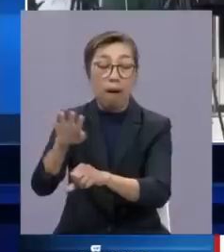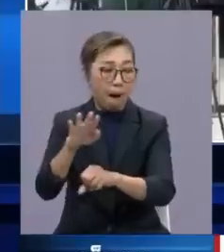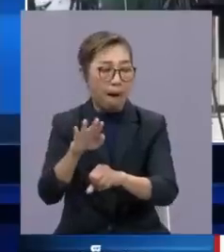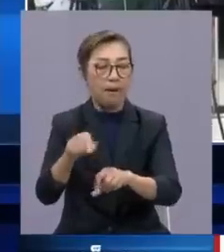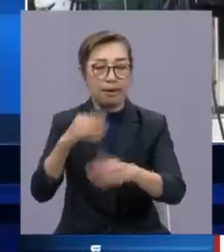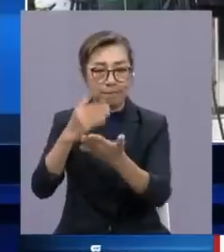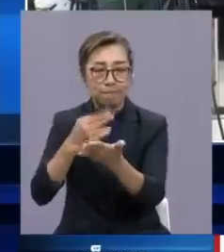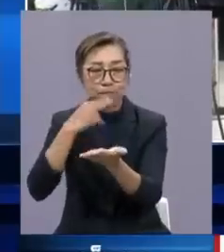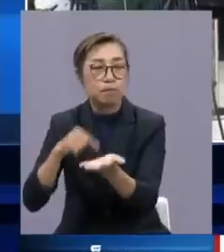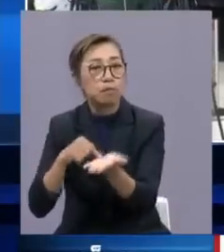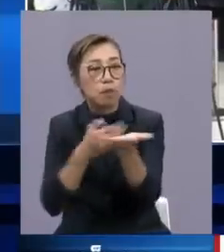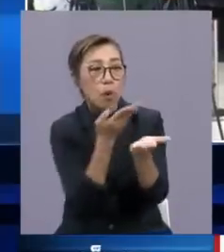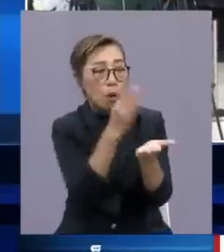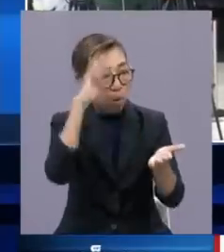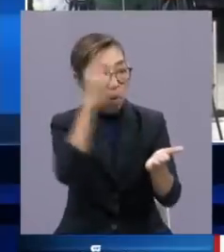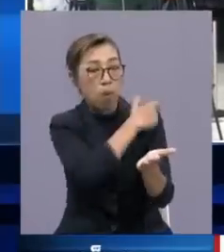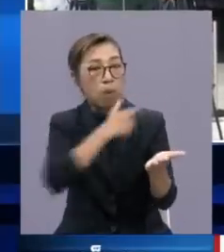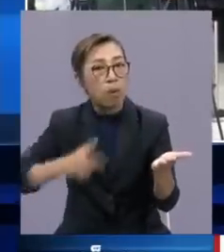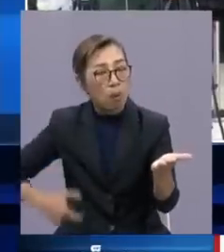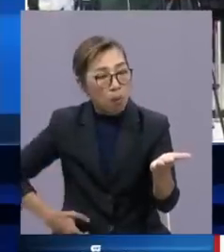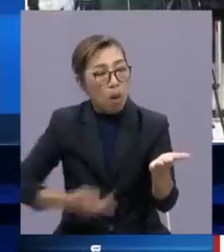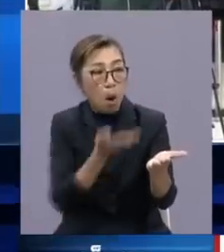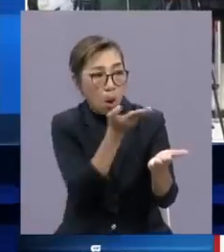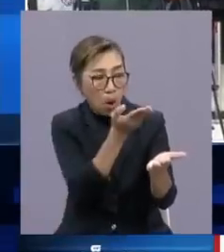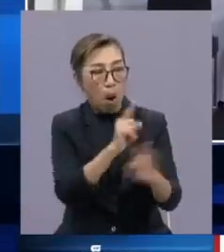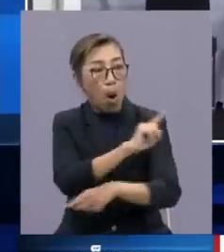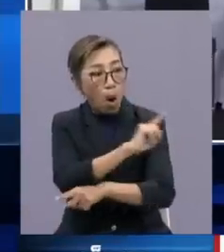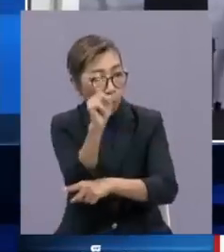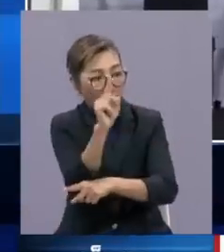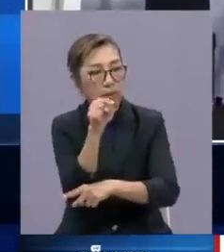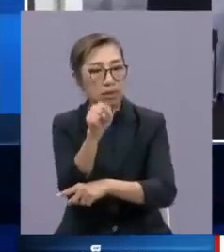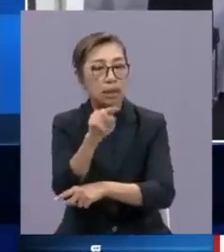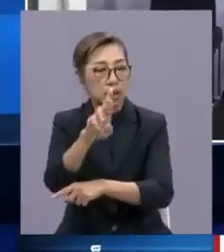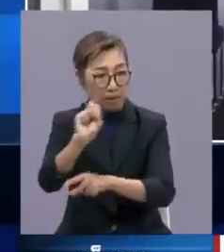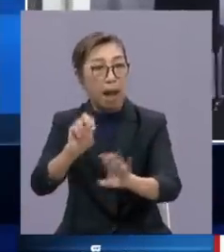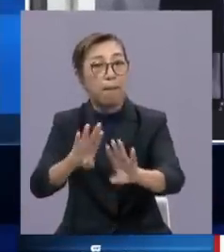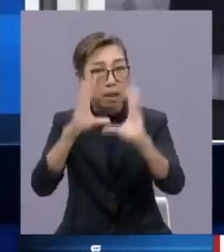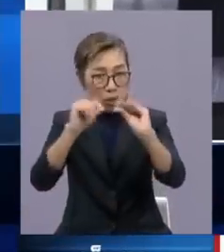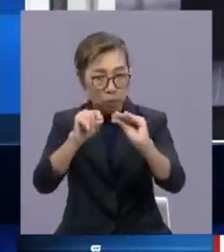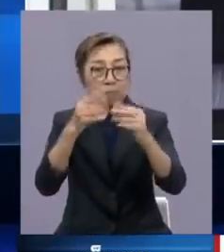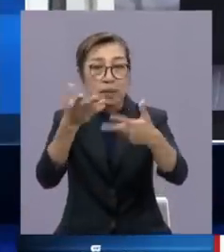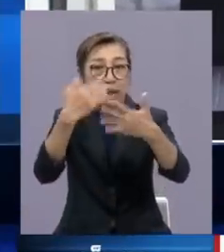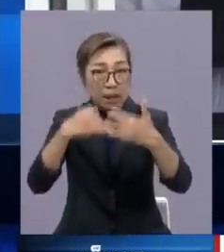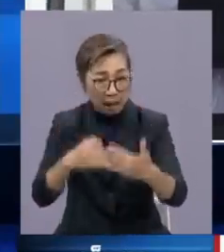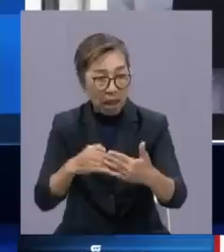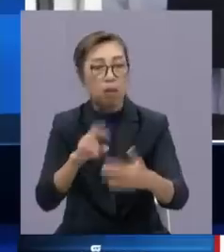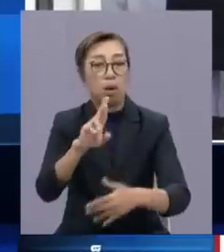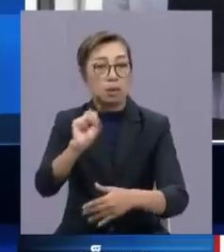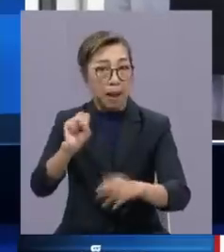วันเพื่อประกอบรัฐพิธีเปิดประชุมรัฐสภาแล้วก็จะนำมาสู่การเลือกประธานสภาซึ่งจะเกิดขึ้นหลังรัฐ